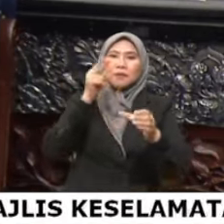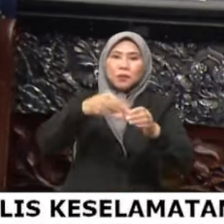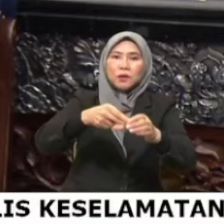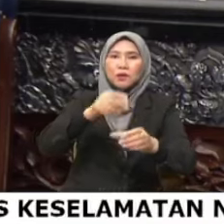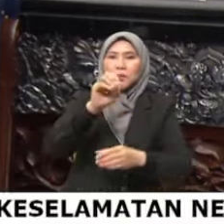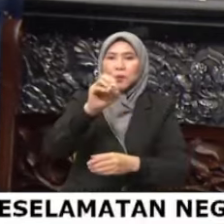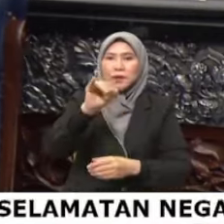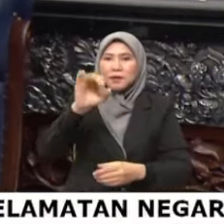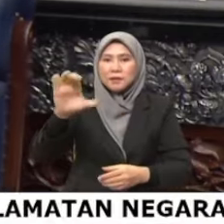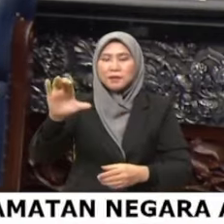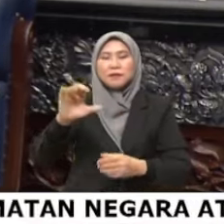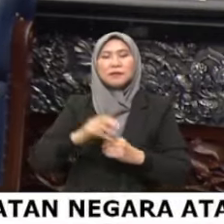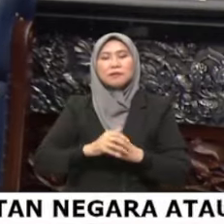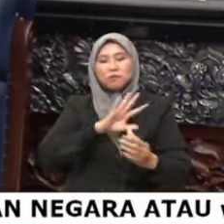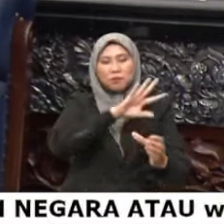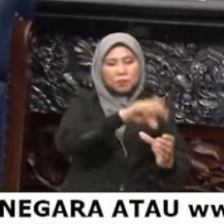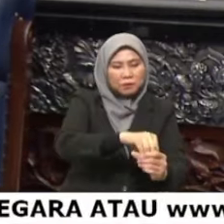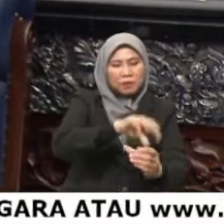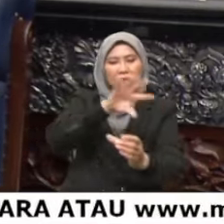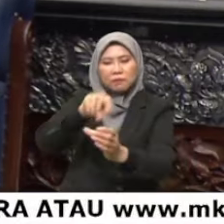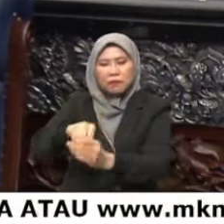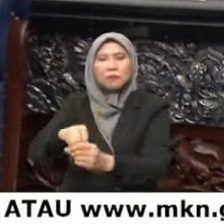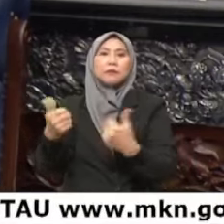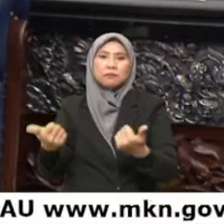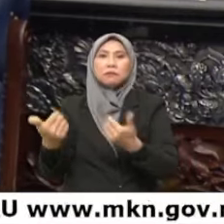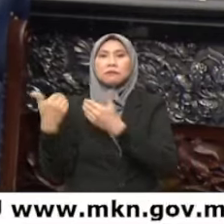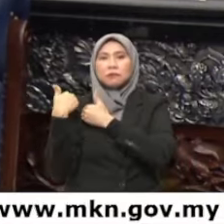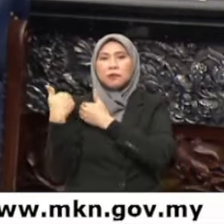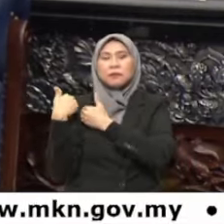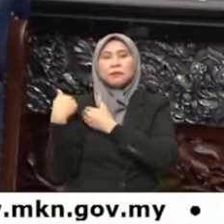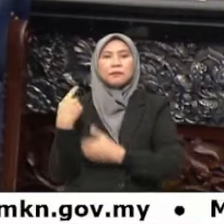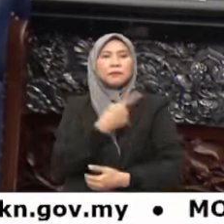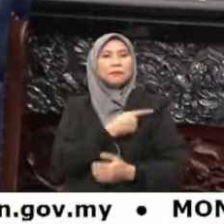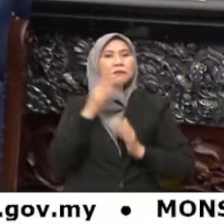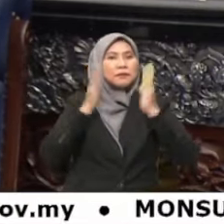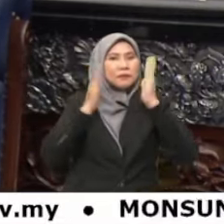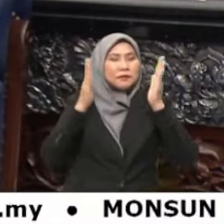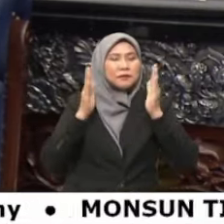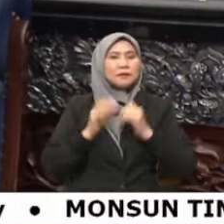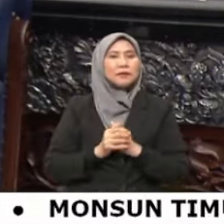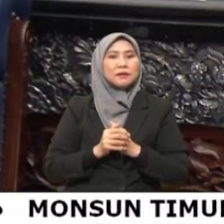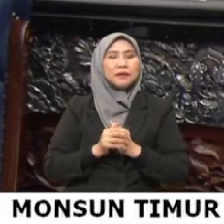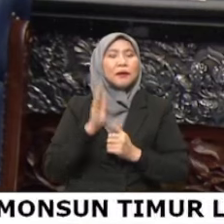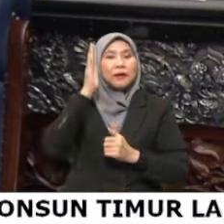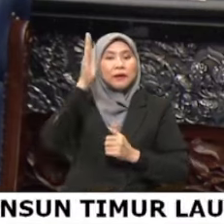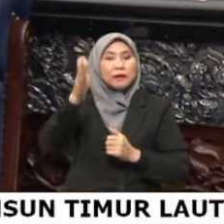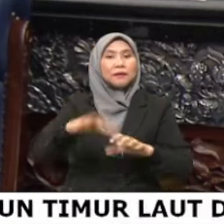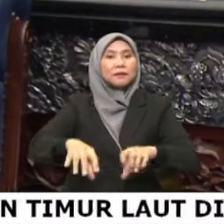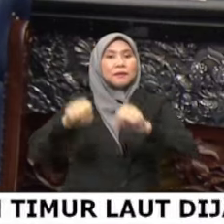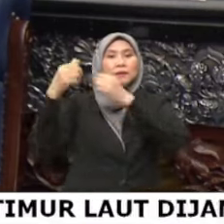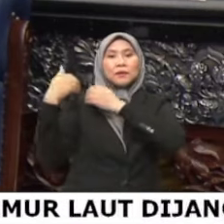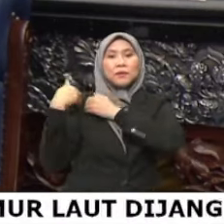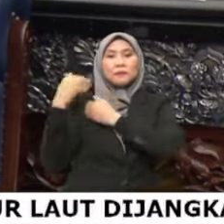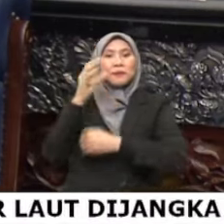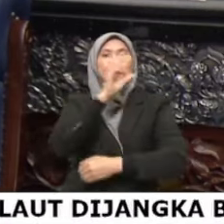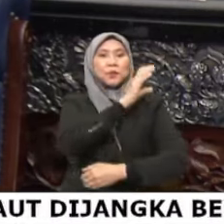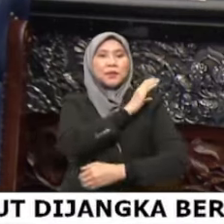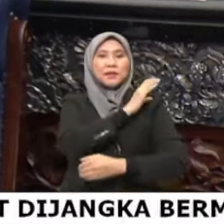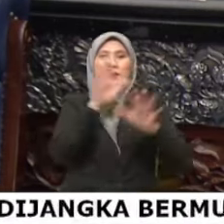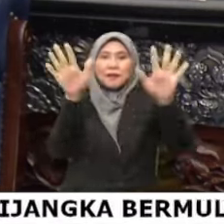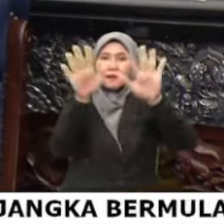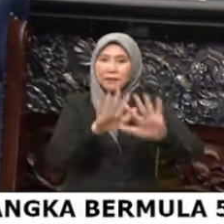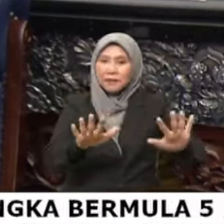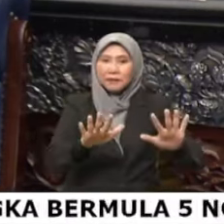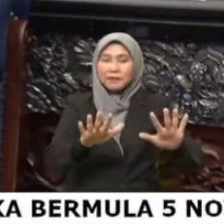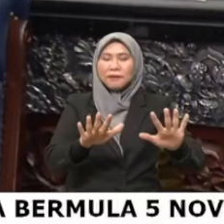dalam non-aligned movement dan sebagainya. Itu peranan kita. Apatah lagi kita akan menjadi kepengurusan ASEAN pada tahun hadapan, juga kita akan